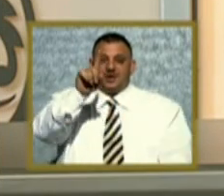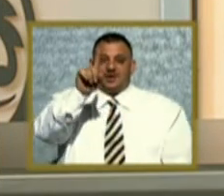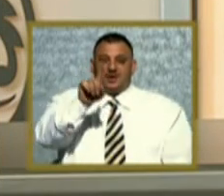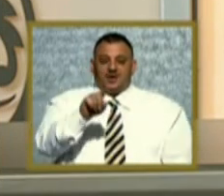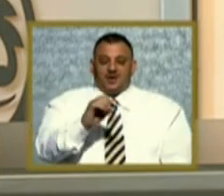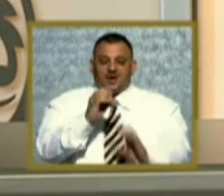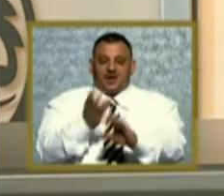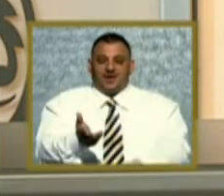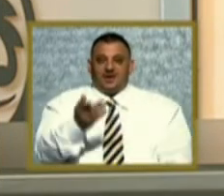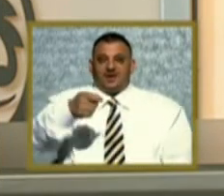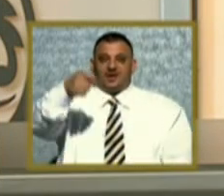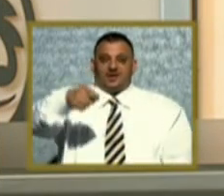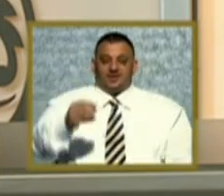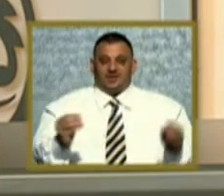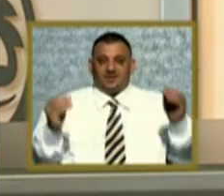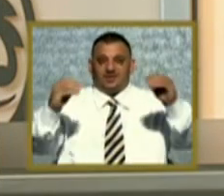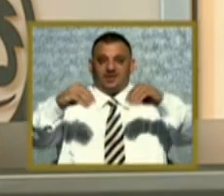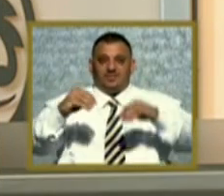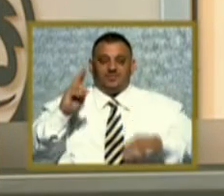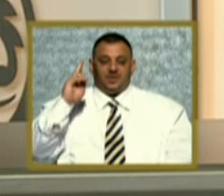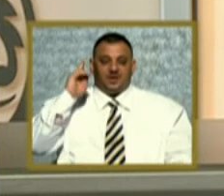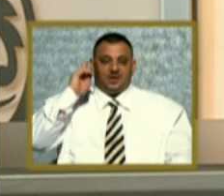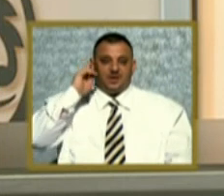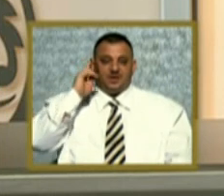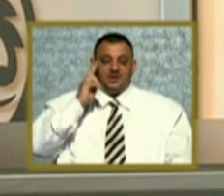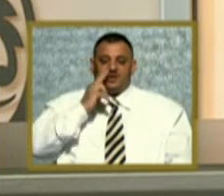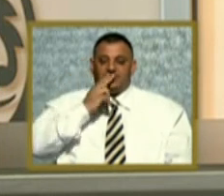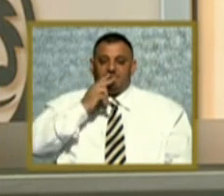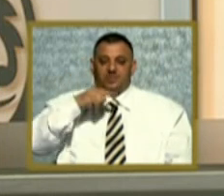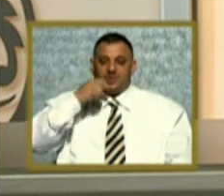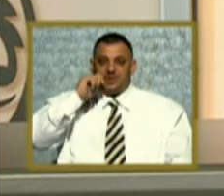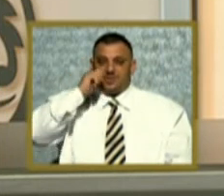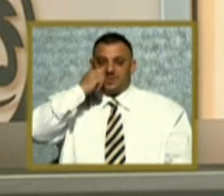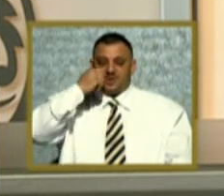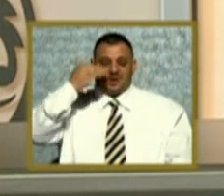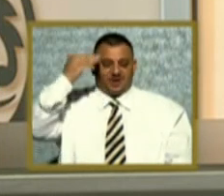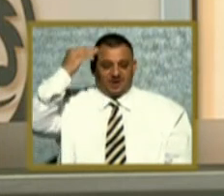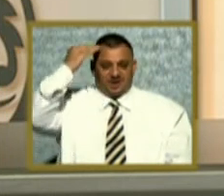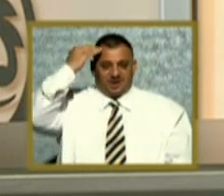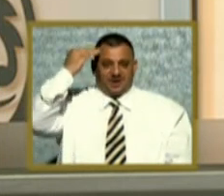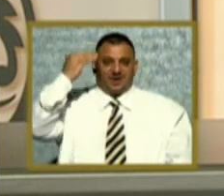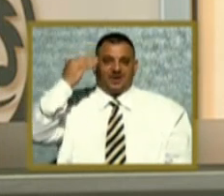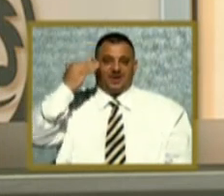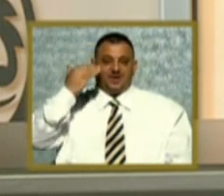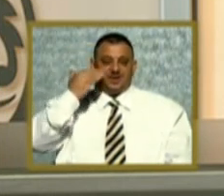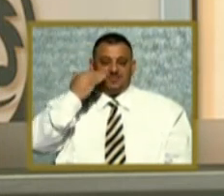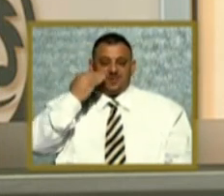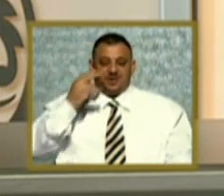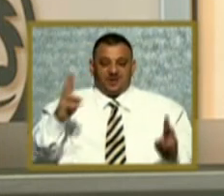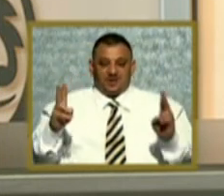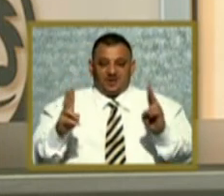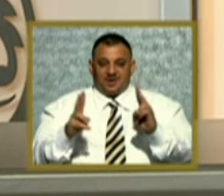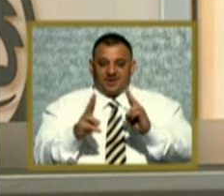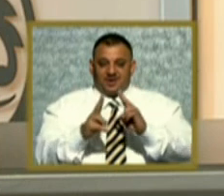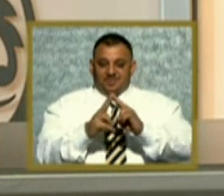تبعهم بإحسان إلى يوم الدين، وسلم تسليما مزيدا. أما بعد، فحياكم الله أيها الإخوة المشاهدون والمشاهدات في كل مكان إلى